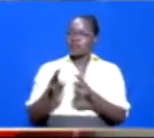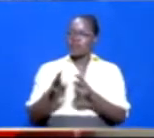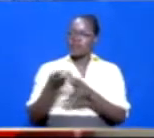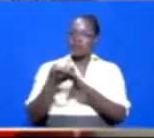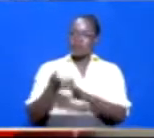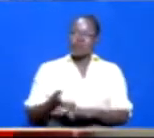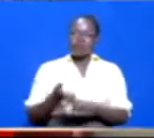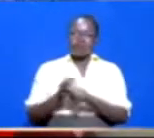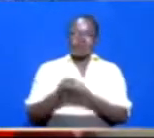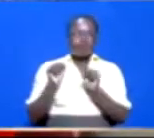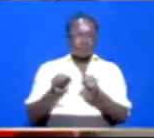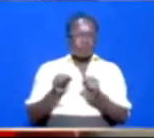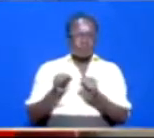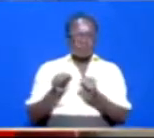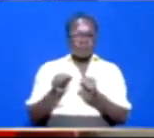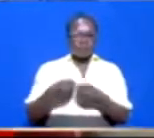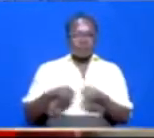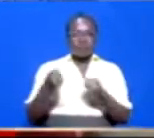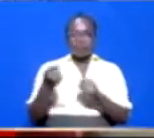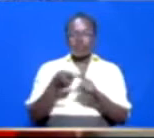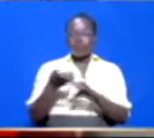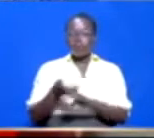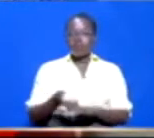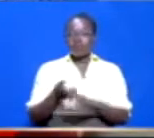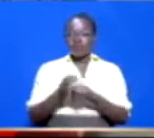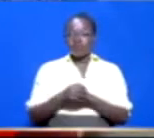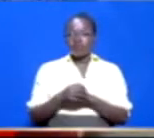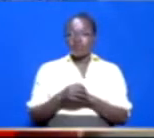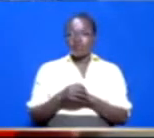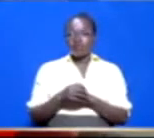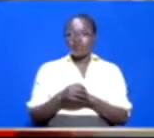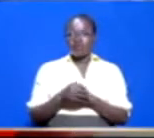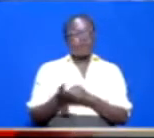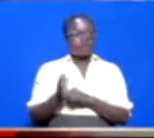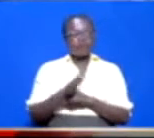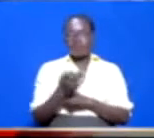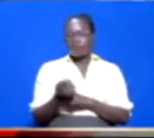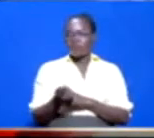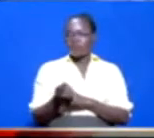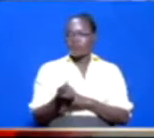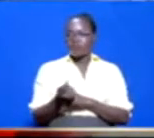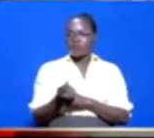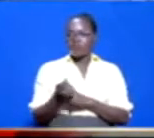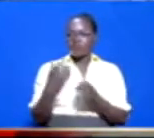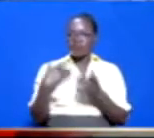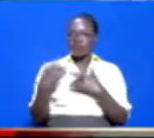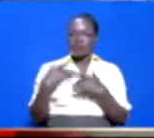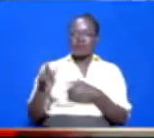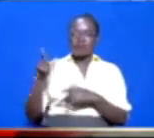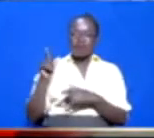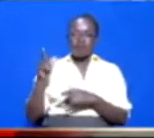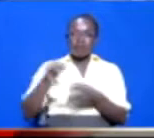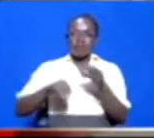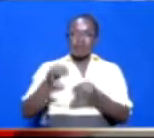Kuna uwezo kidogo, lakini itakuwa ni ngumu. Mm-hmm. Pengine ni kurejeshe nyuma kidogo kuhusiana na zile sheria za uchaguzi ambazo